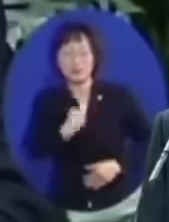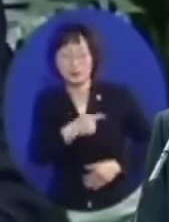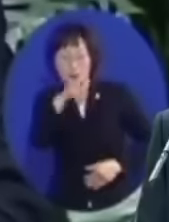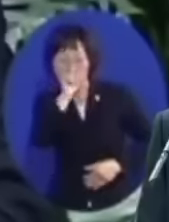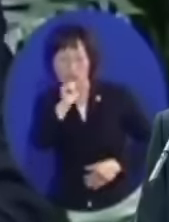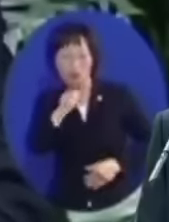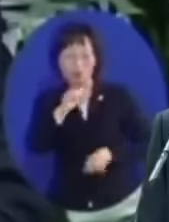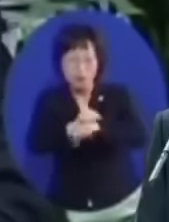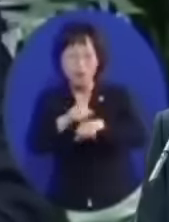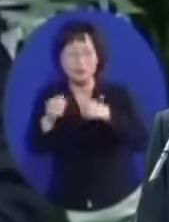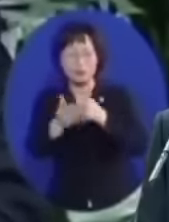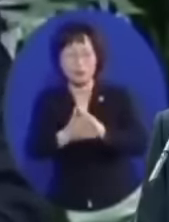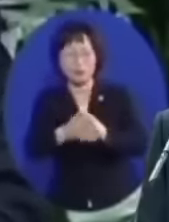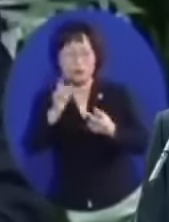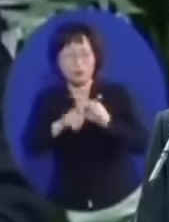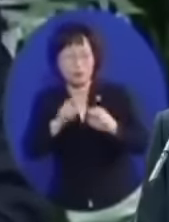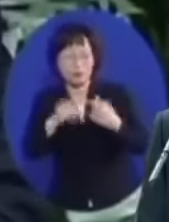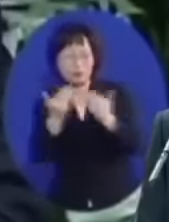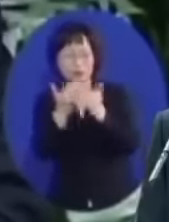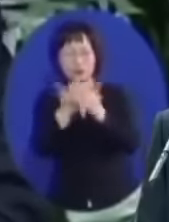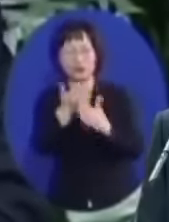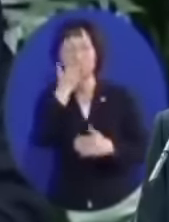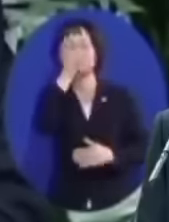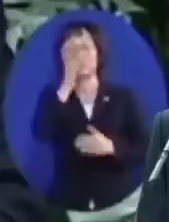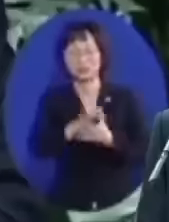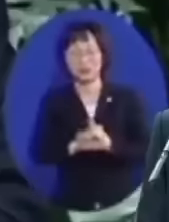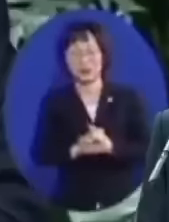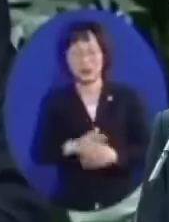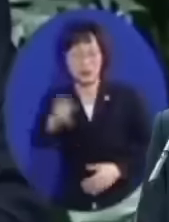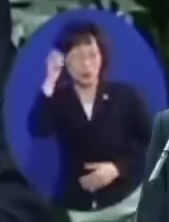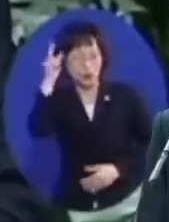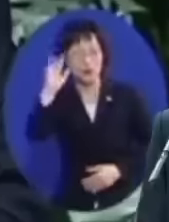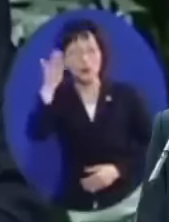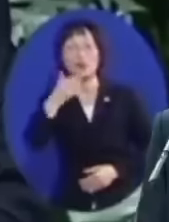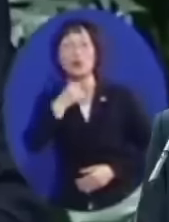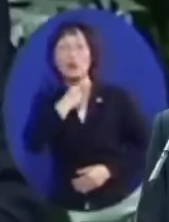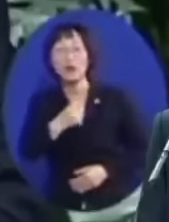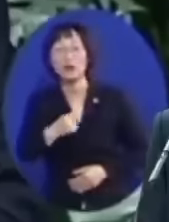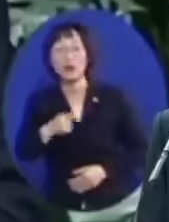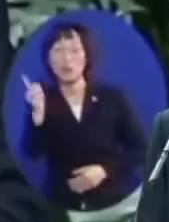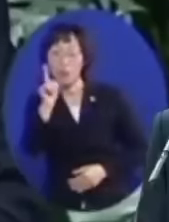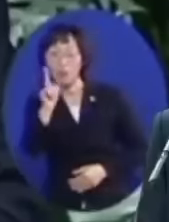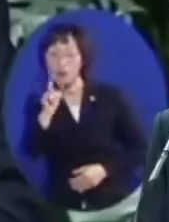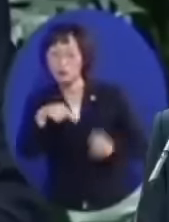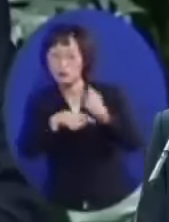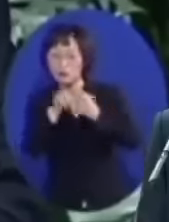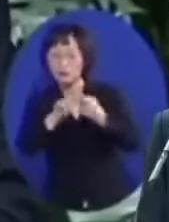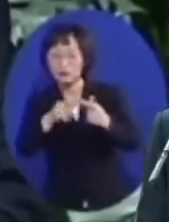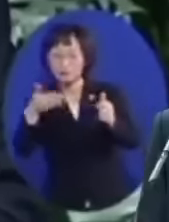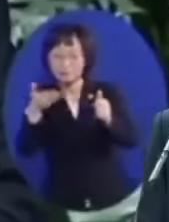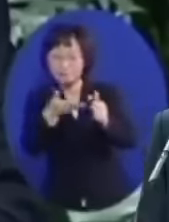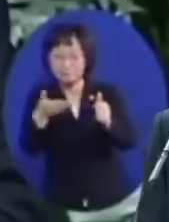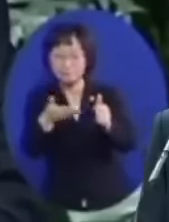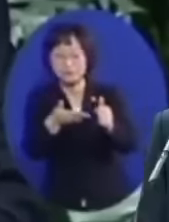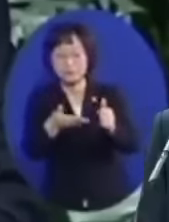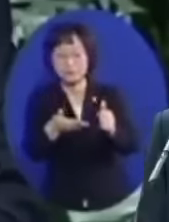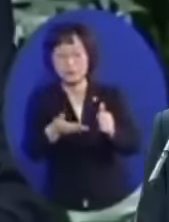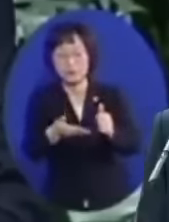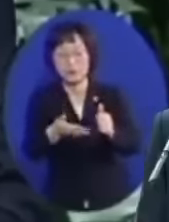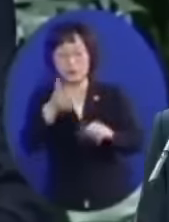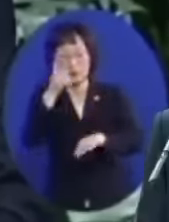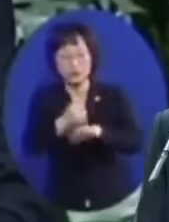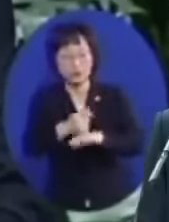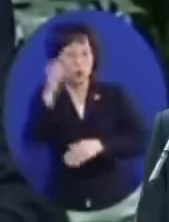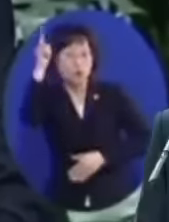잘하니까 거기에서 크게 발전을 할 수가 있는 것입니다. 훌륭하게 되고자 하는 동기를 부여하기 위해서 그런 훌륭한